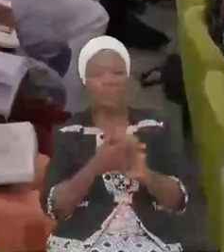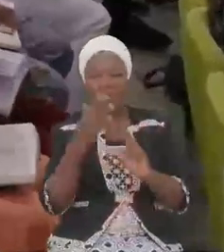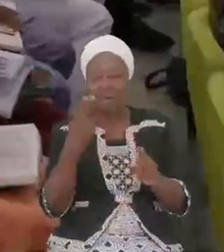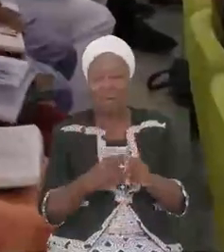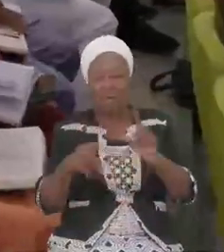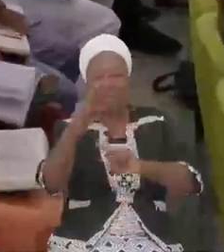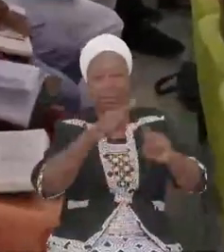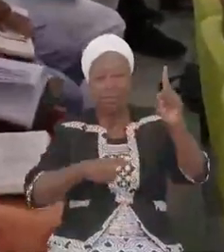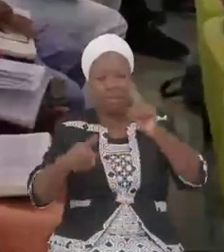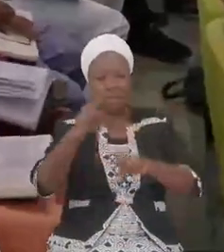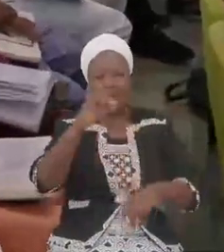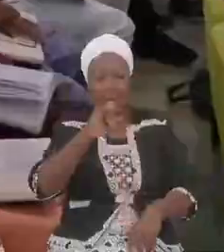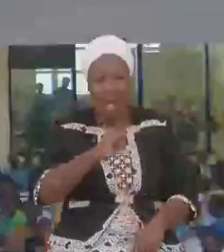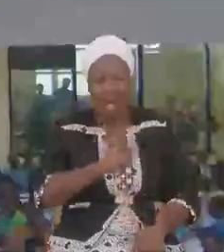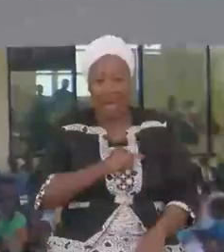Je serai différent.